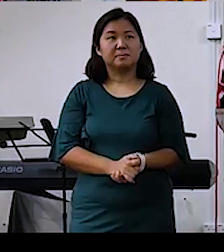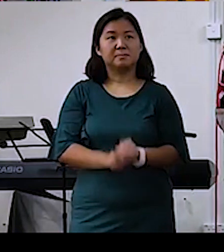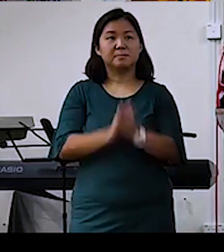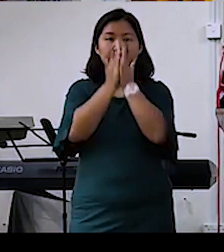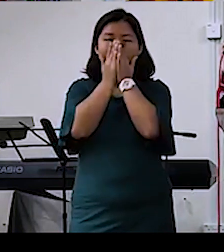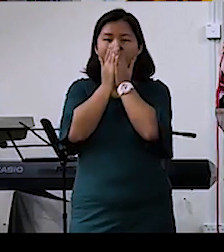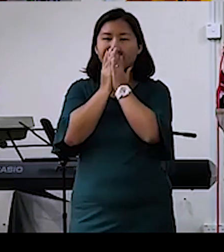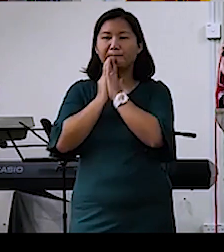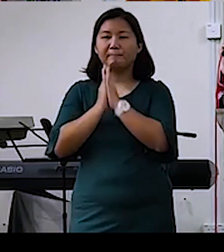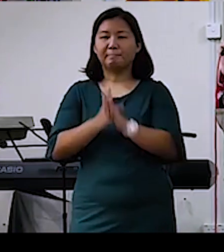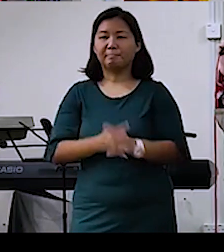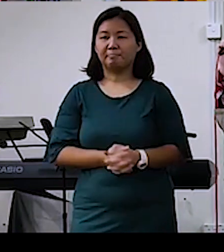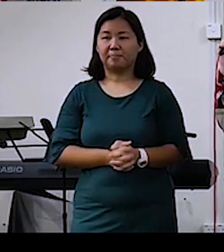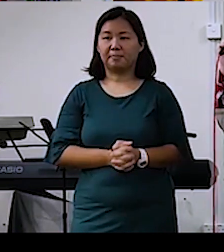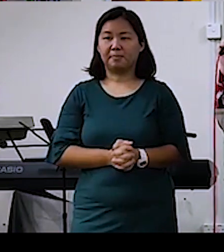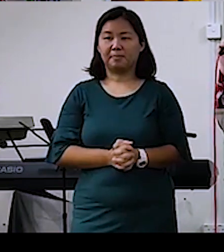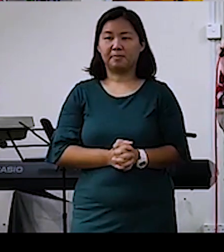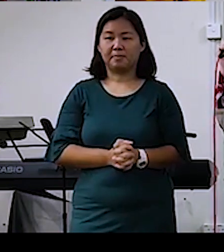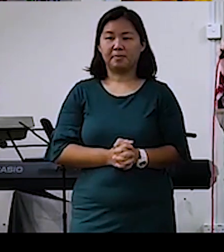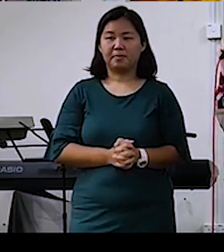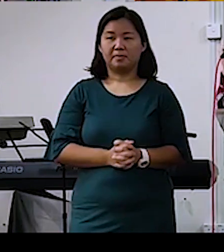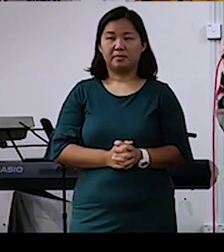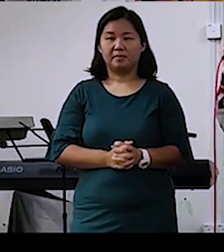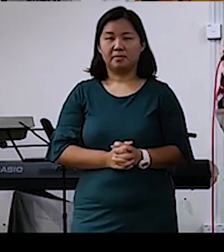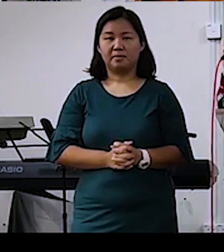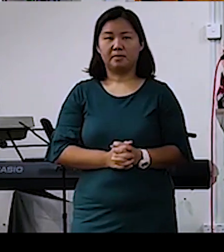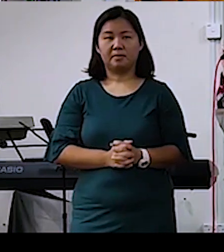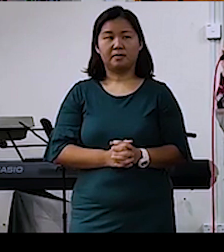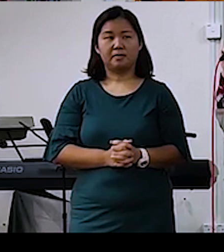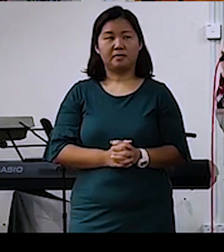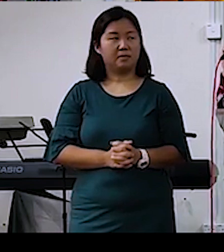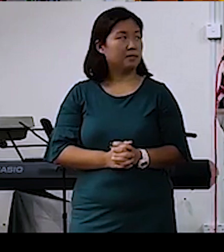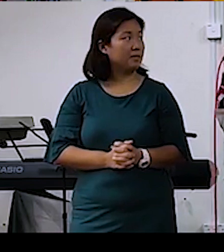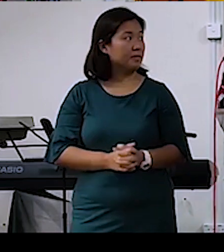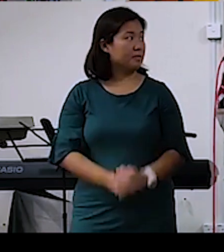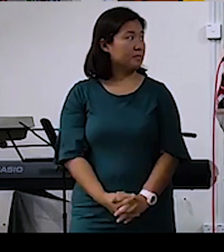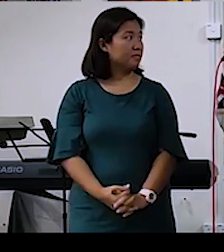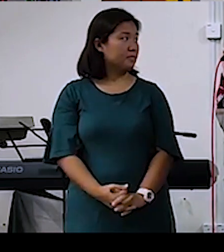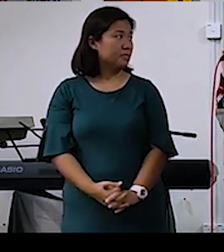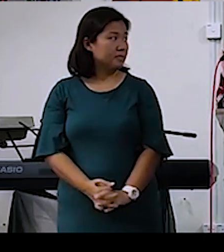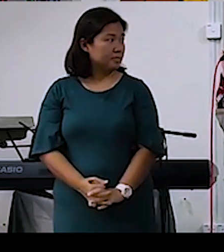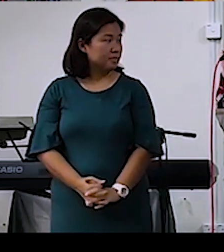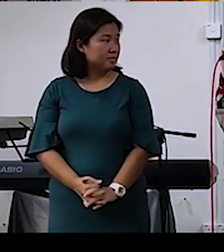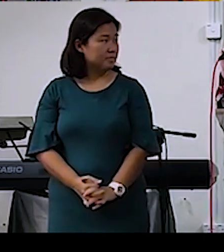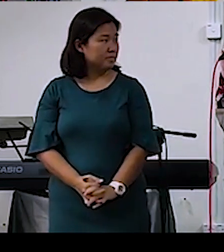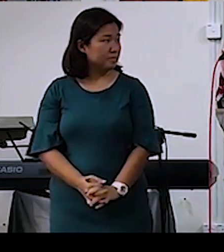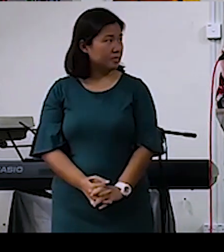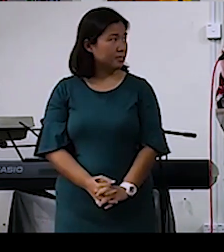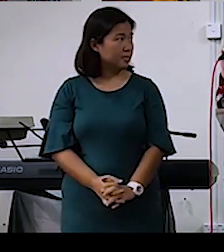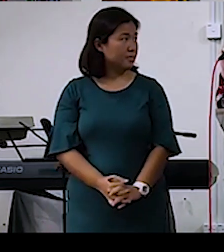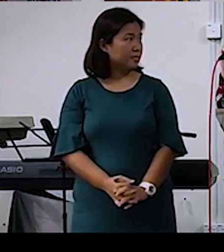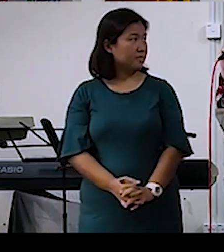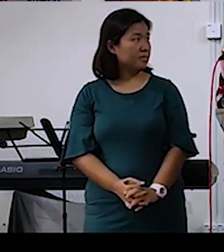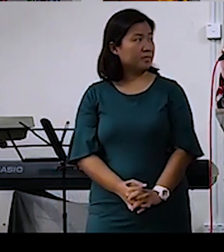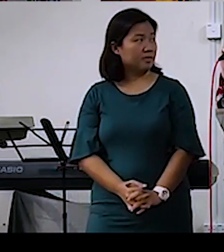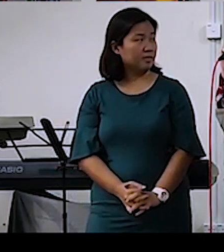果你觉得说，我好像有点发烧，有一点喉咙痛，我好像要得 COVID 了，所以你不要去大声的公布